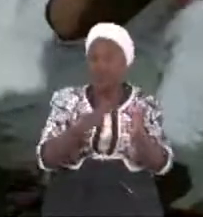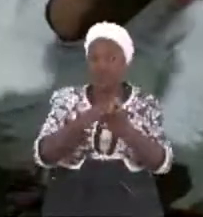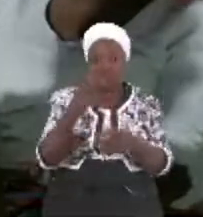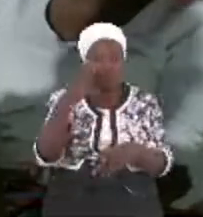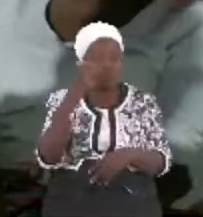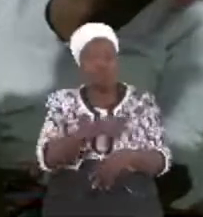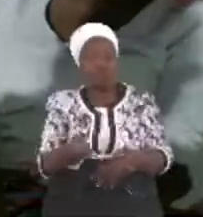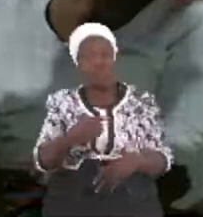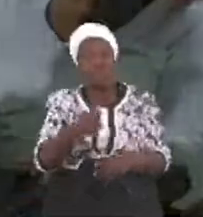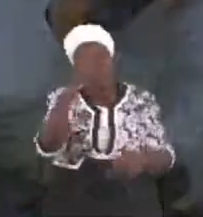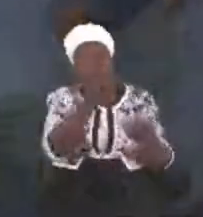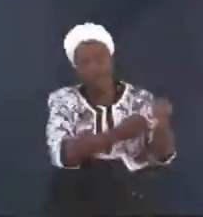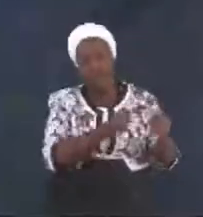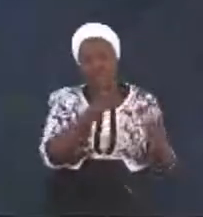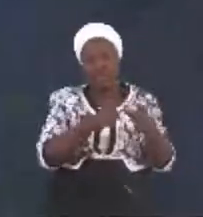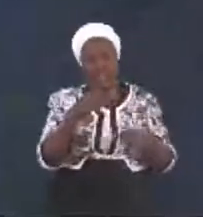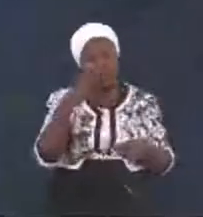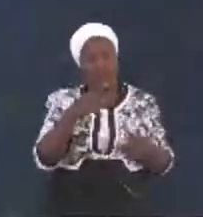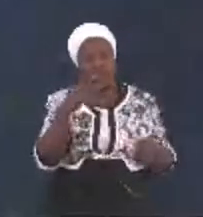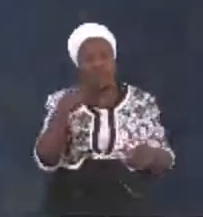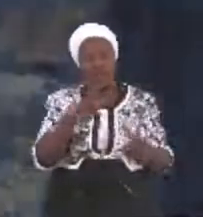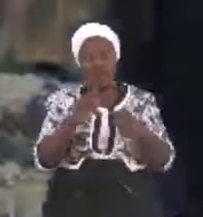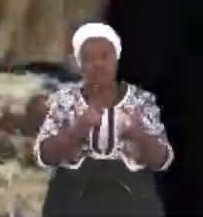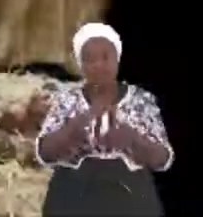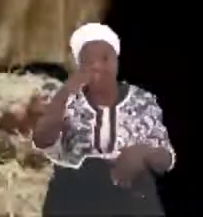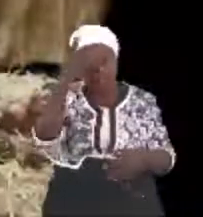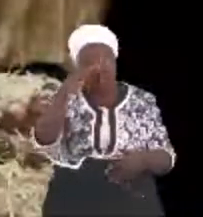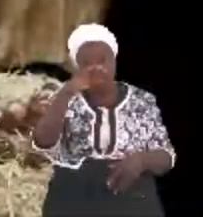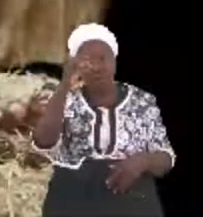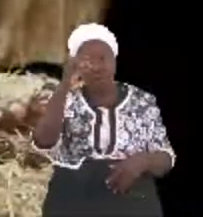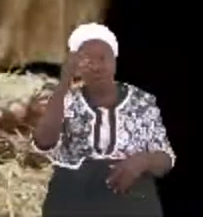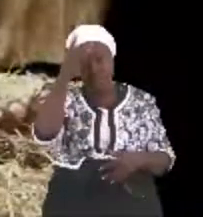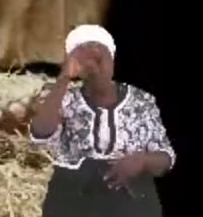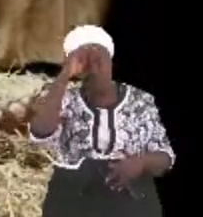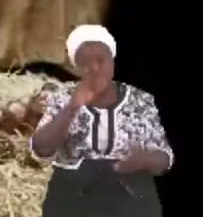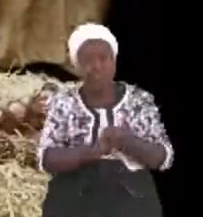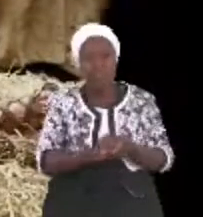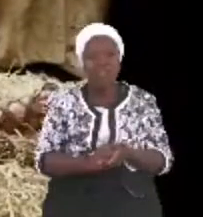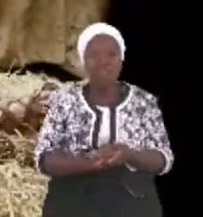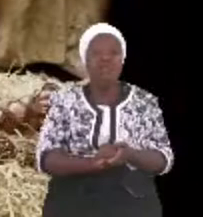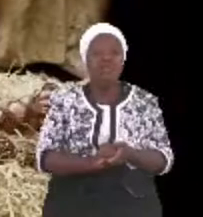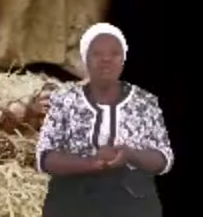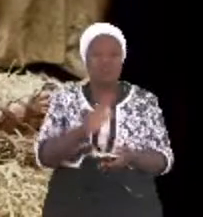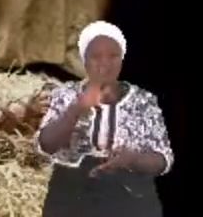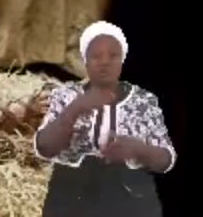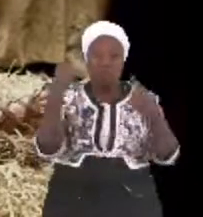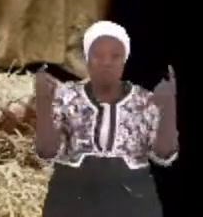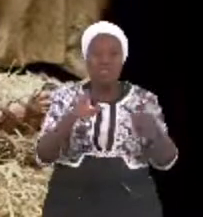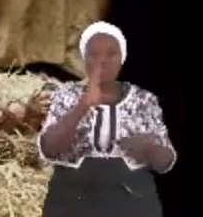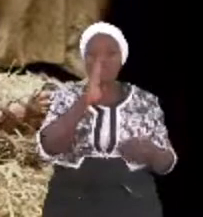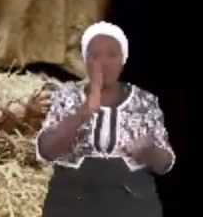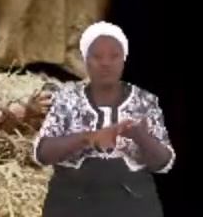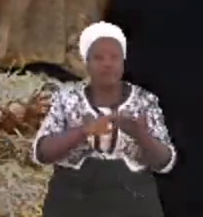foi, il dit au paralytique, « Mon enfant, tes péchés sont pardonnés. Tes péchés sont pardonnés. Ce